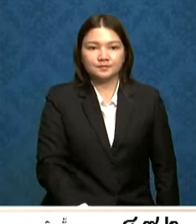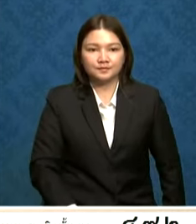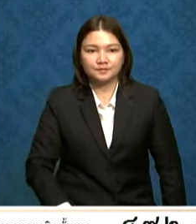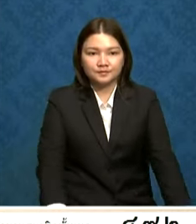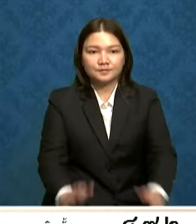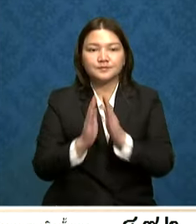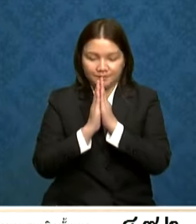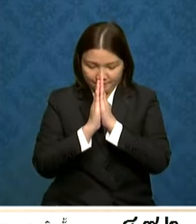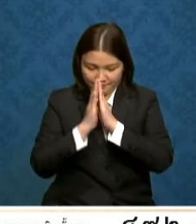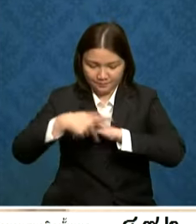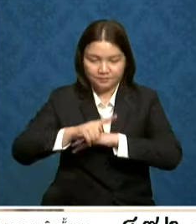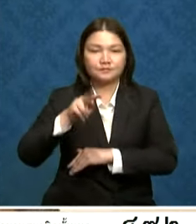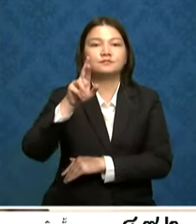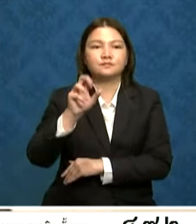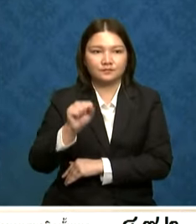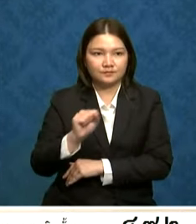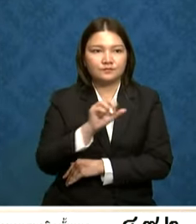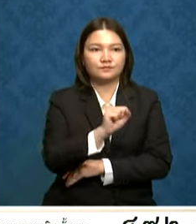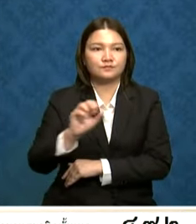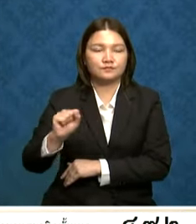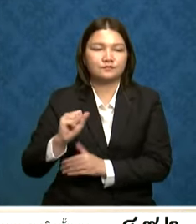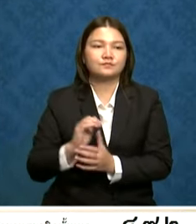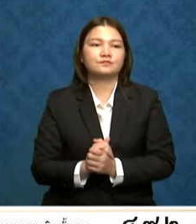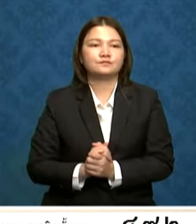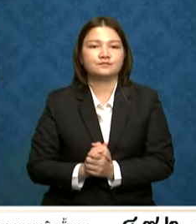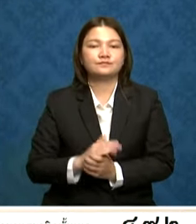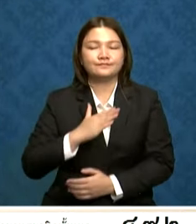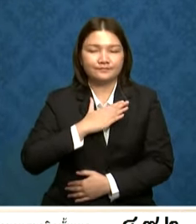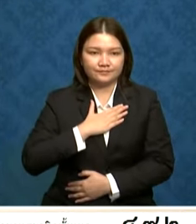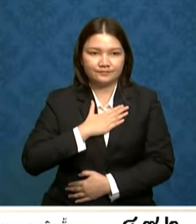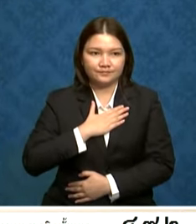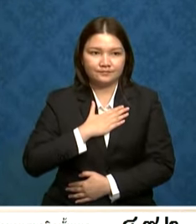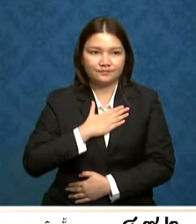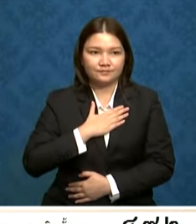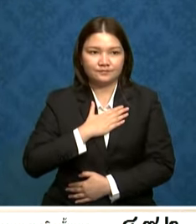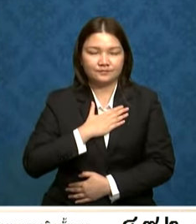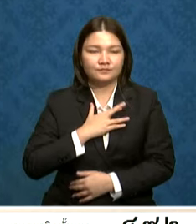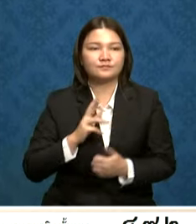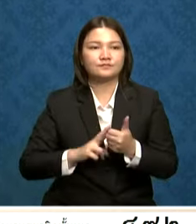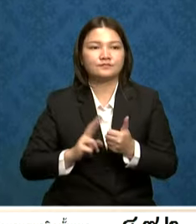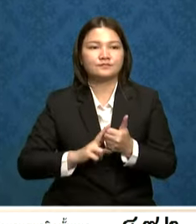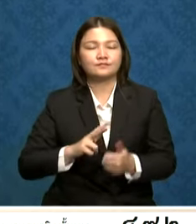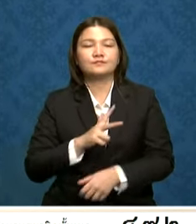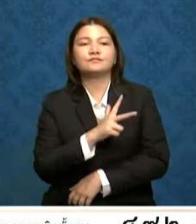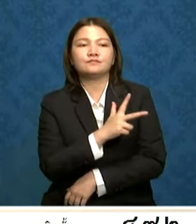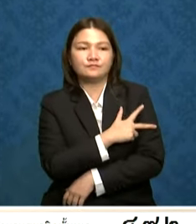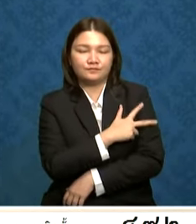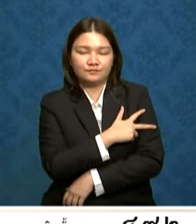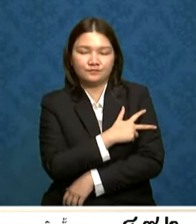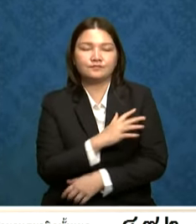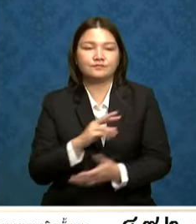สภาผู้แท้นราษฎรที่เคารพผมรองจารย์ชูศักดิ์สิรินิจประธานคณะ